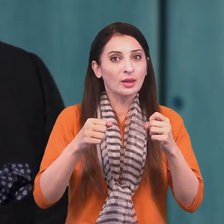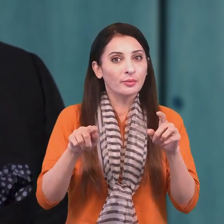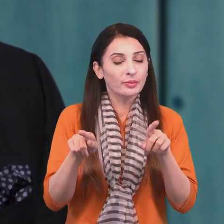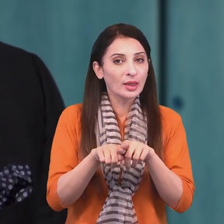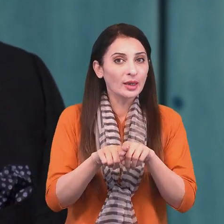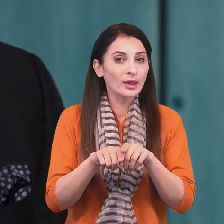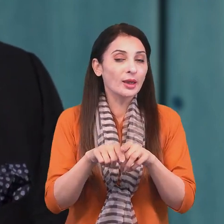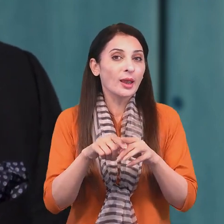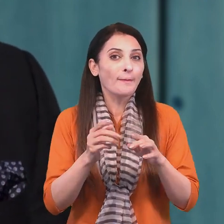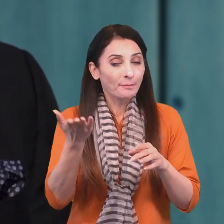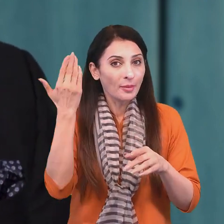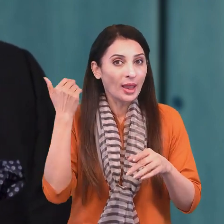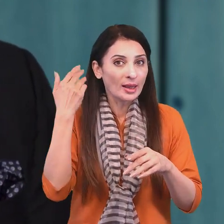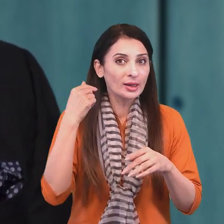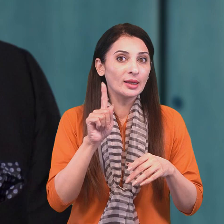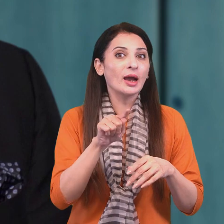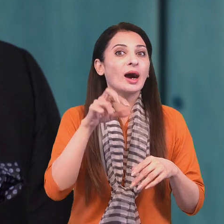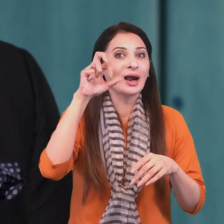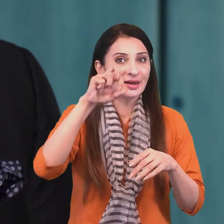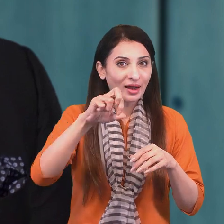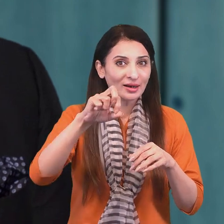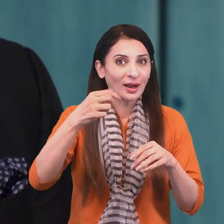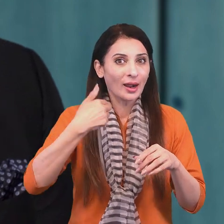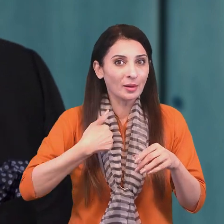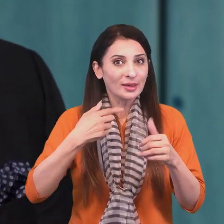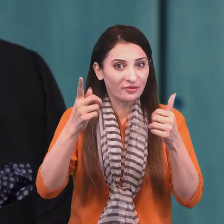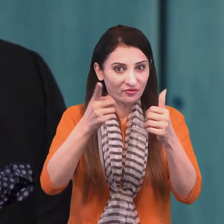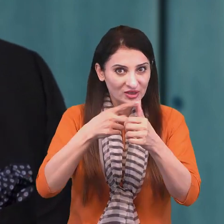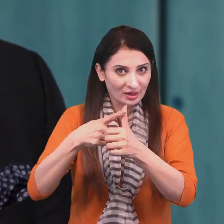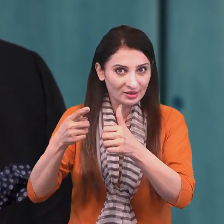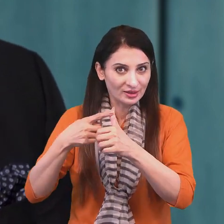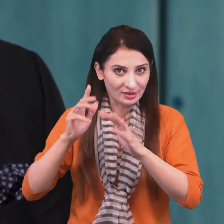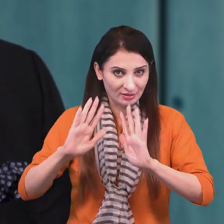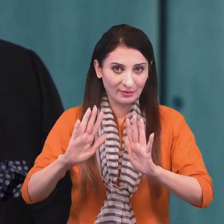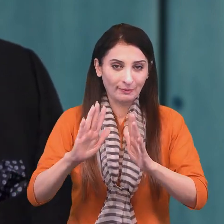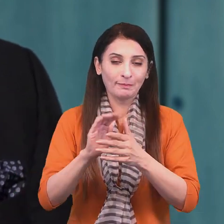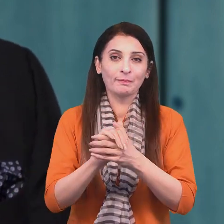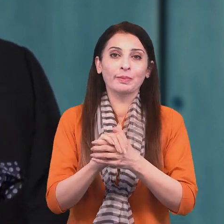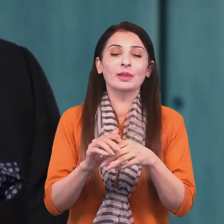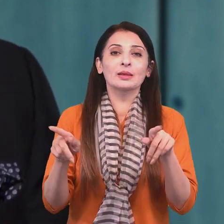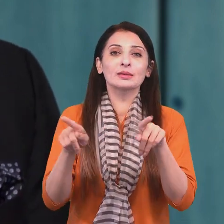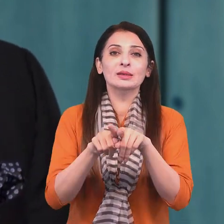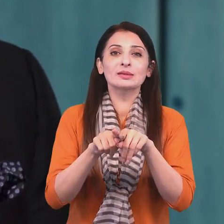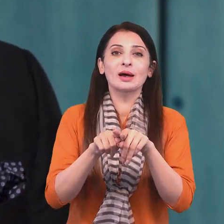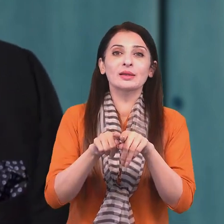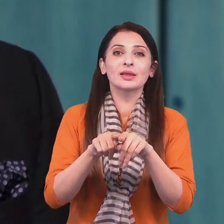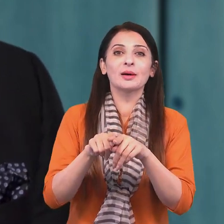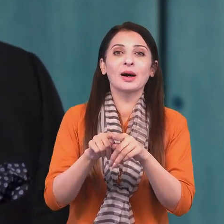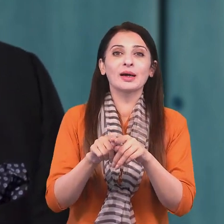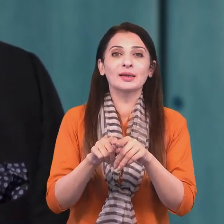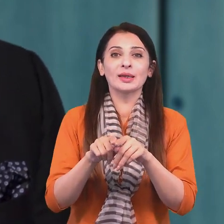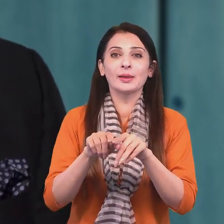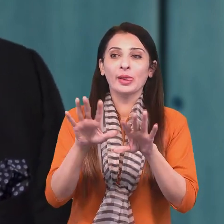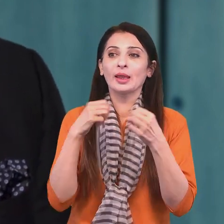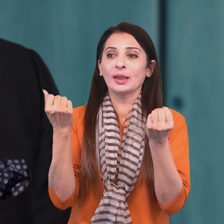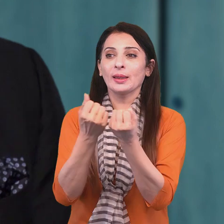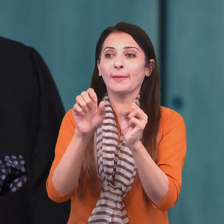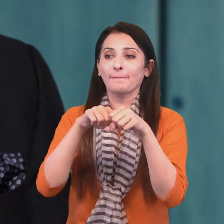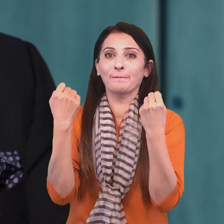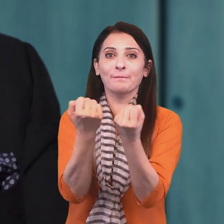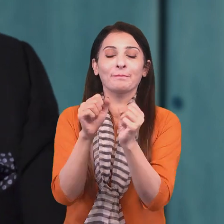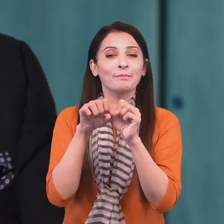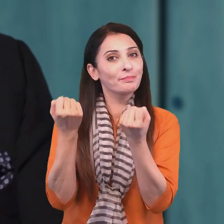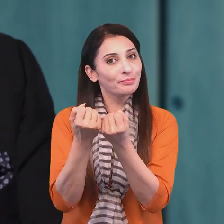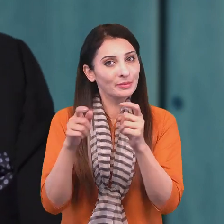कबीना इंट्रोड्यूस करवाई। हमारे पास 18 वज़ारतें थीं, जिसमें हमारे पास उसके साथ-साथ स्टैंडिंग कमिटीज़ भी थीं,